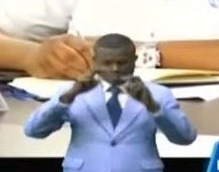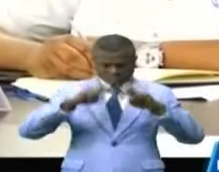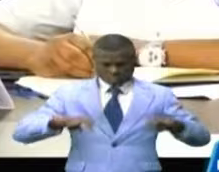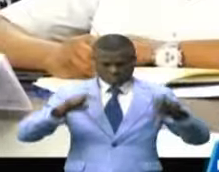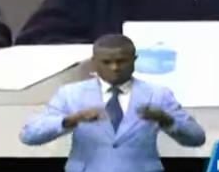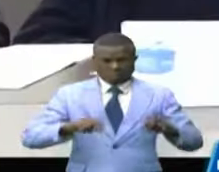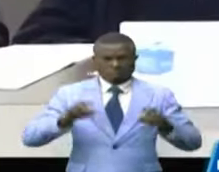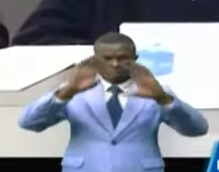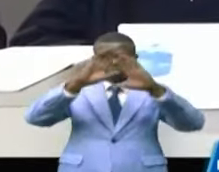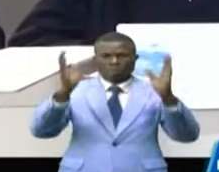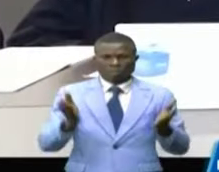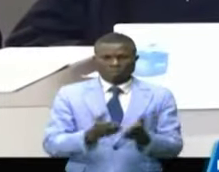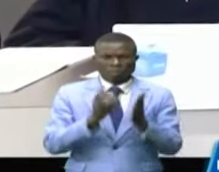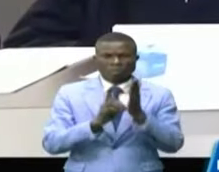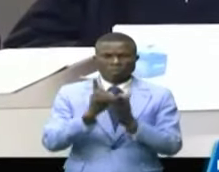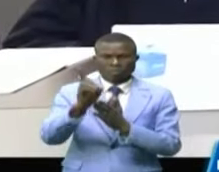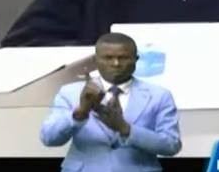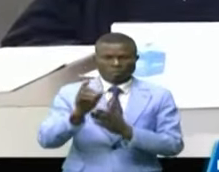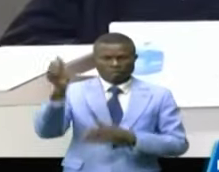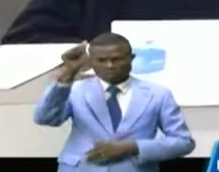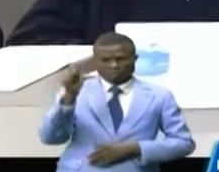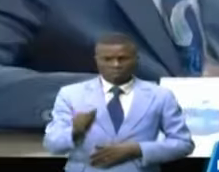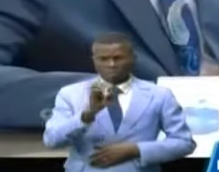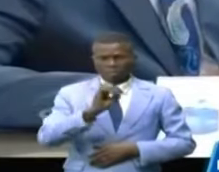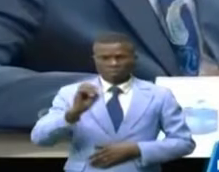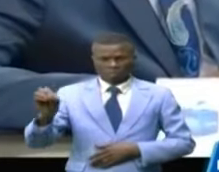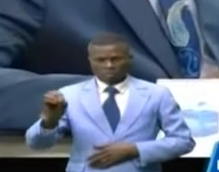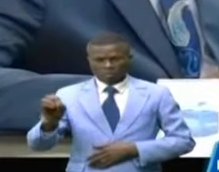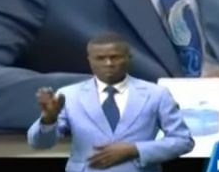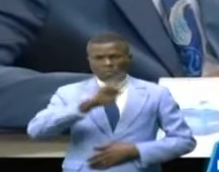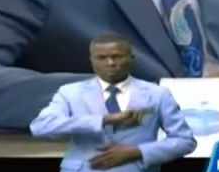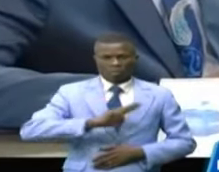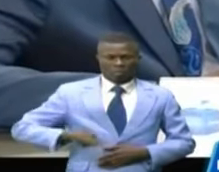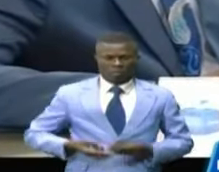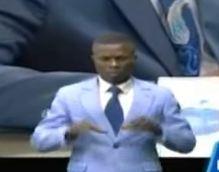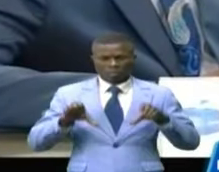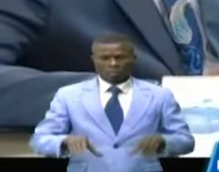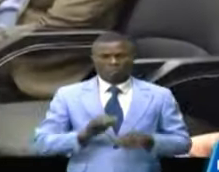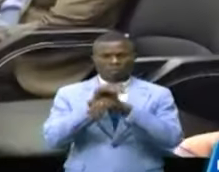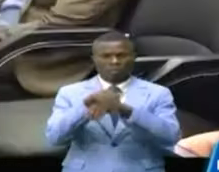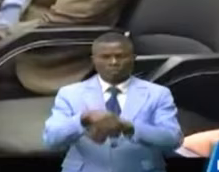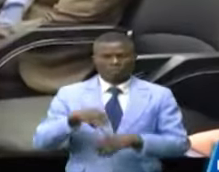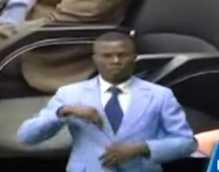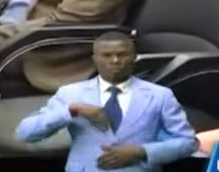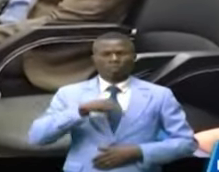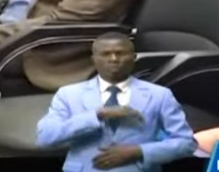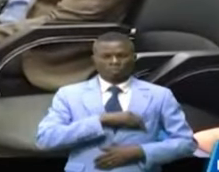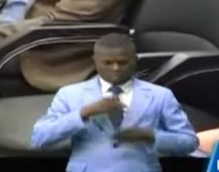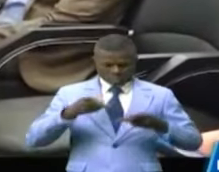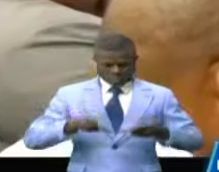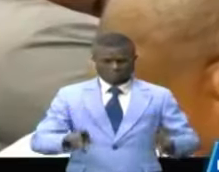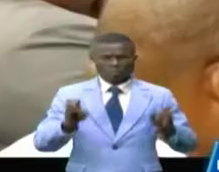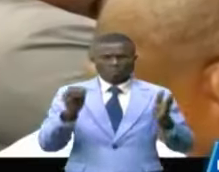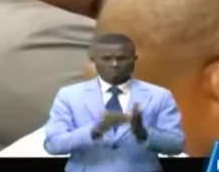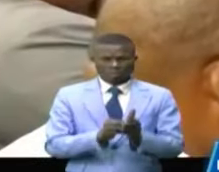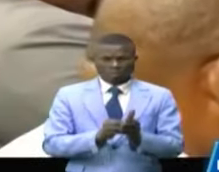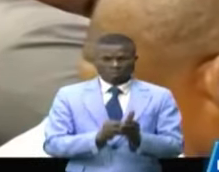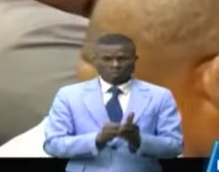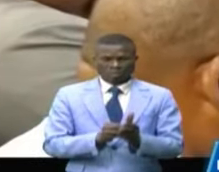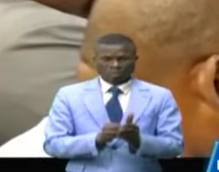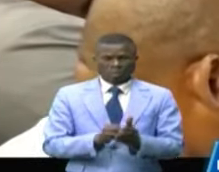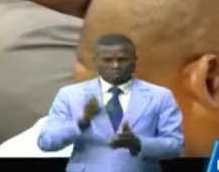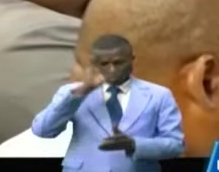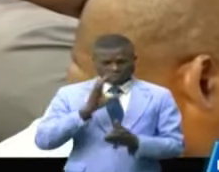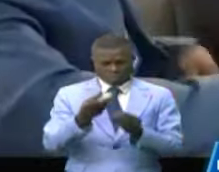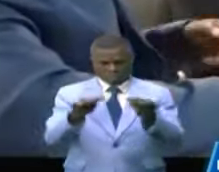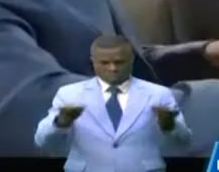la Communauté de développement de l'Afrique australe, dont la République démocratique du Congo est membre. Elle permet également de jauger le